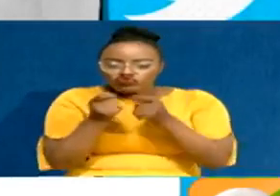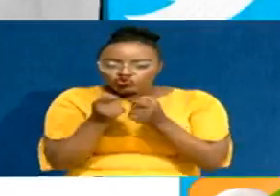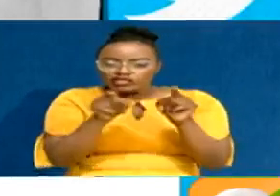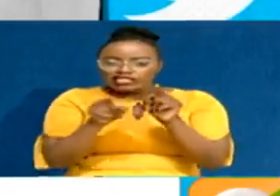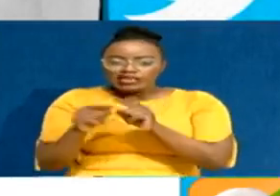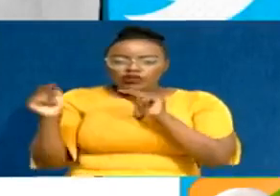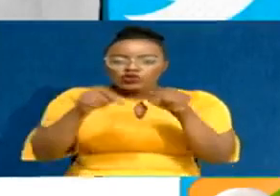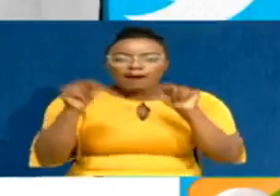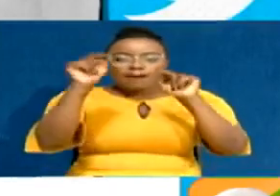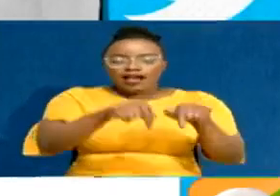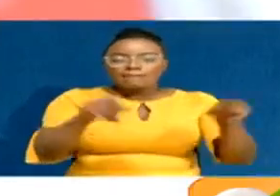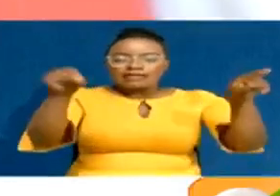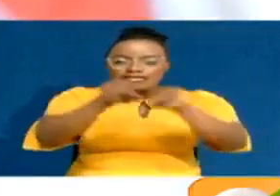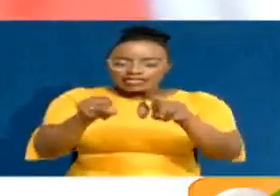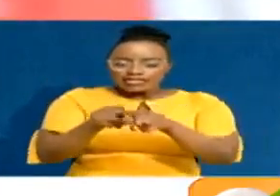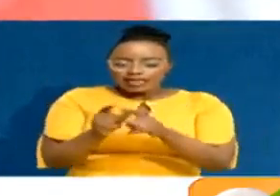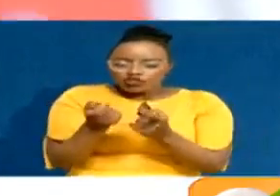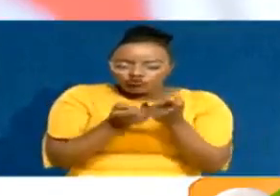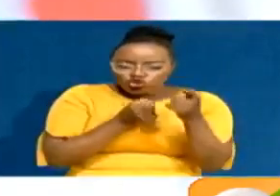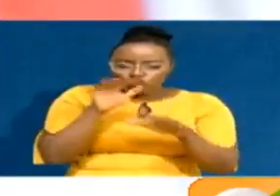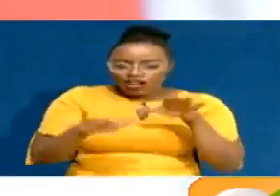wingi mithili ya siafu.